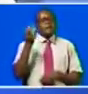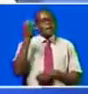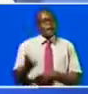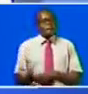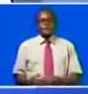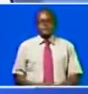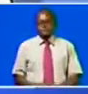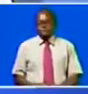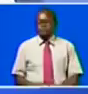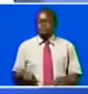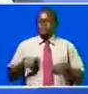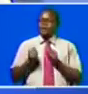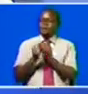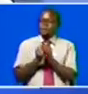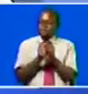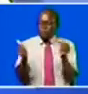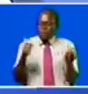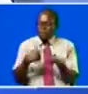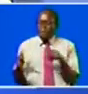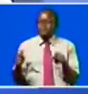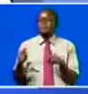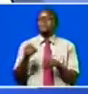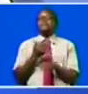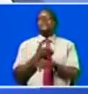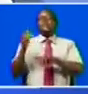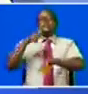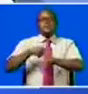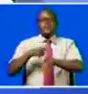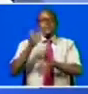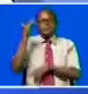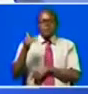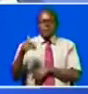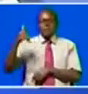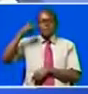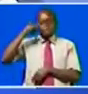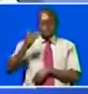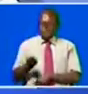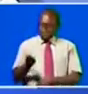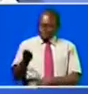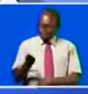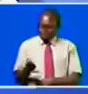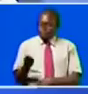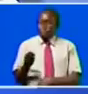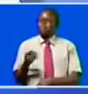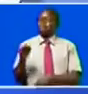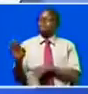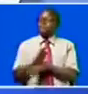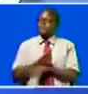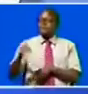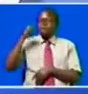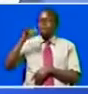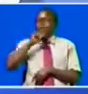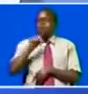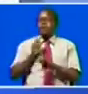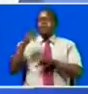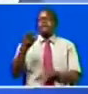anasema mtu tunaishi vizuri, lakini anapoteza muda saa zote akiangalia simu. Na ukiangalia wale watu wanashinda kwa simu, mtu umepita miaka